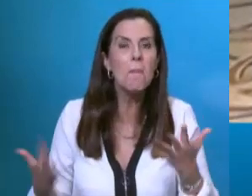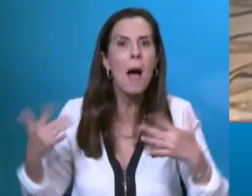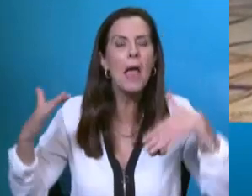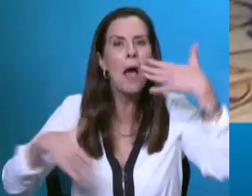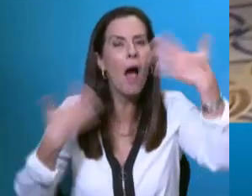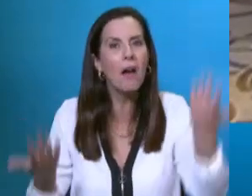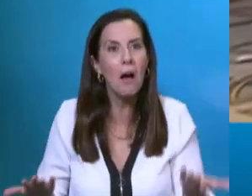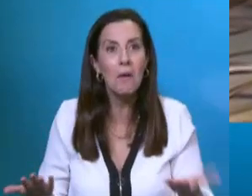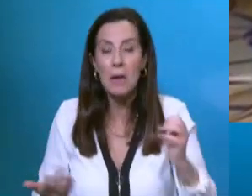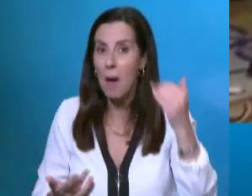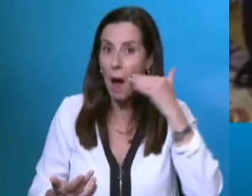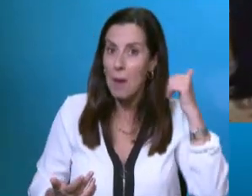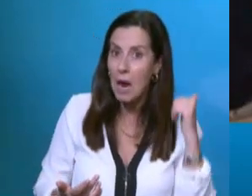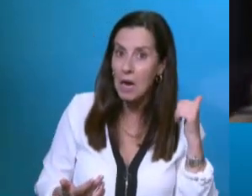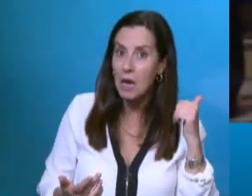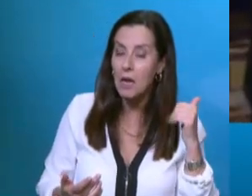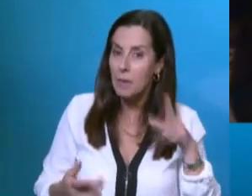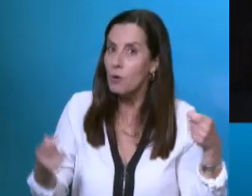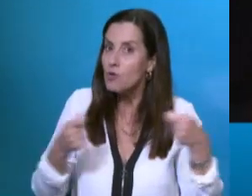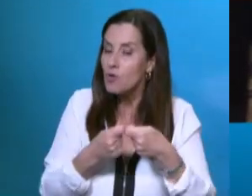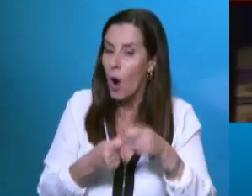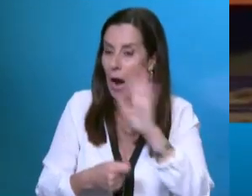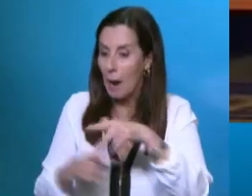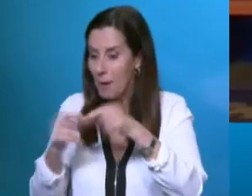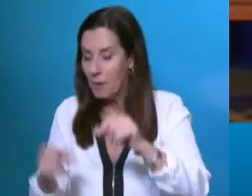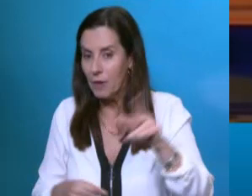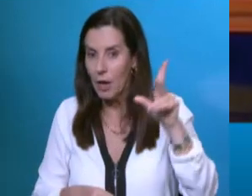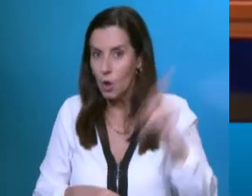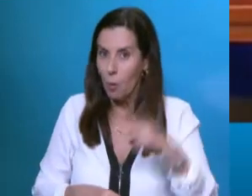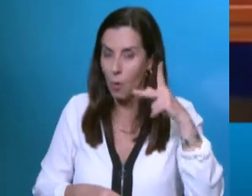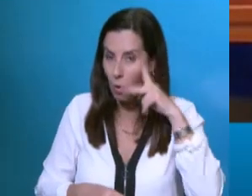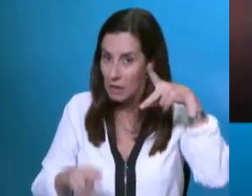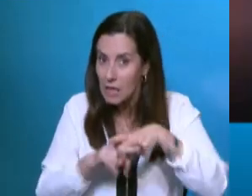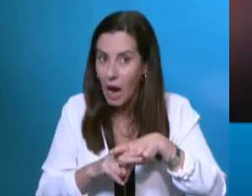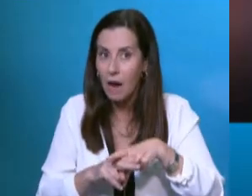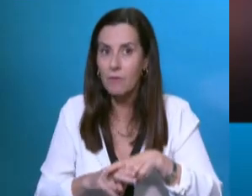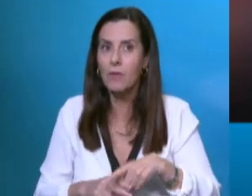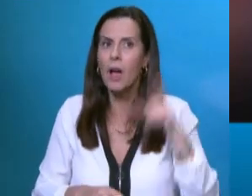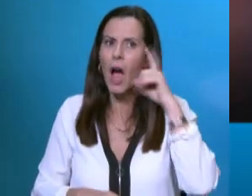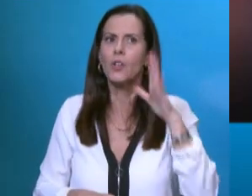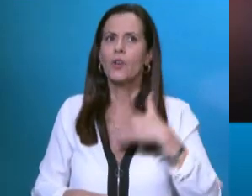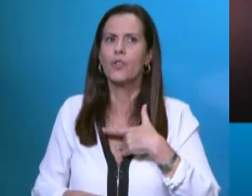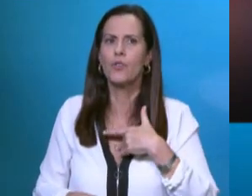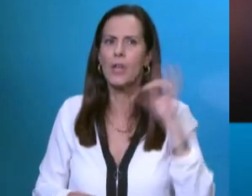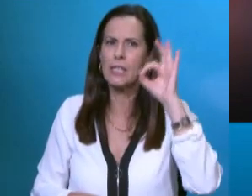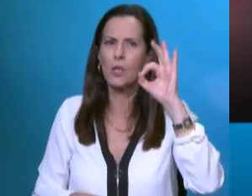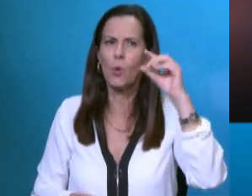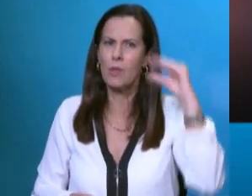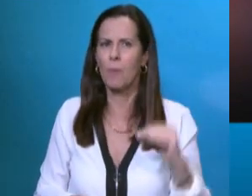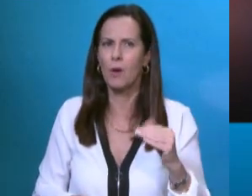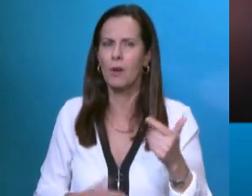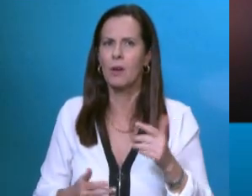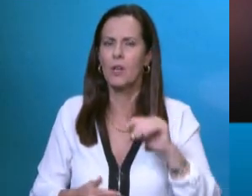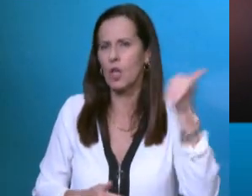ועם ארצות הברית, בעלת ברית קרובה של שתי המדינות, תתערב. Personally, I think that that probability is very low, because it is America